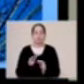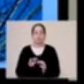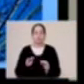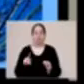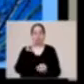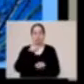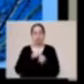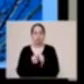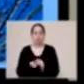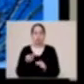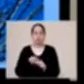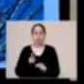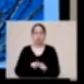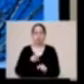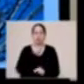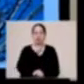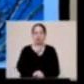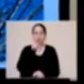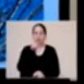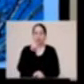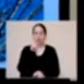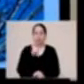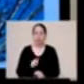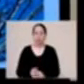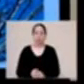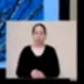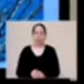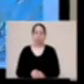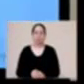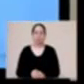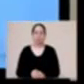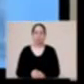Ребята, запомните, это хищные птицы.